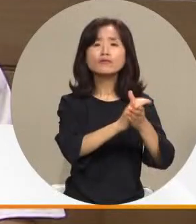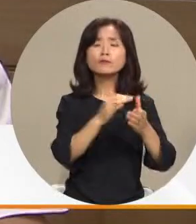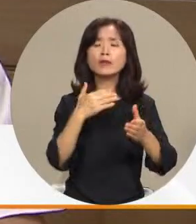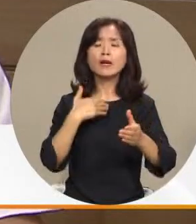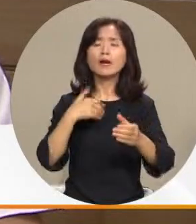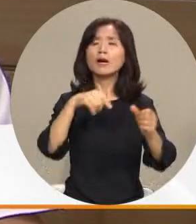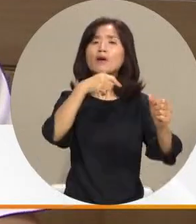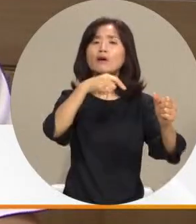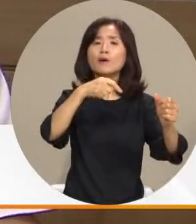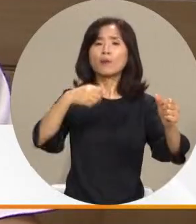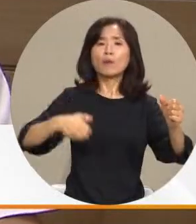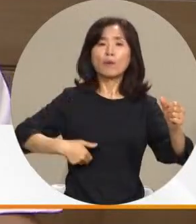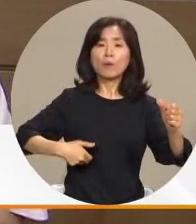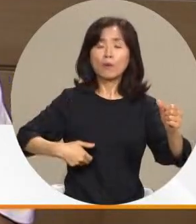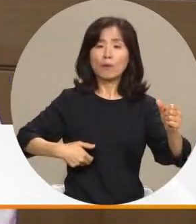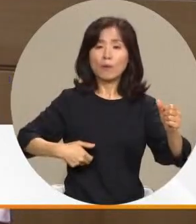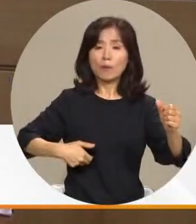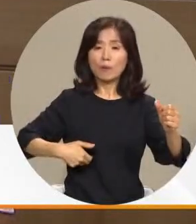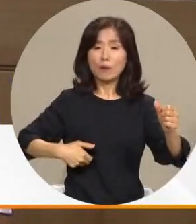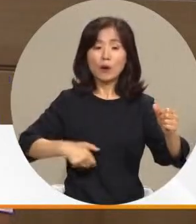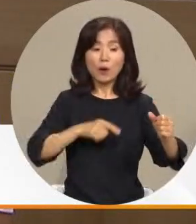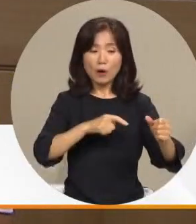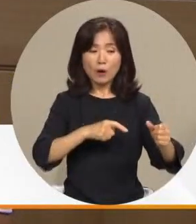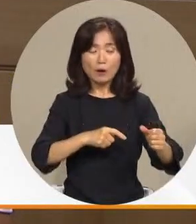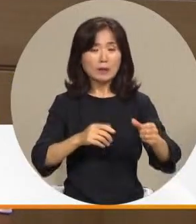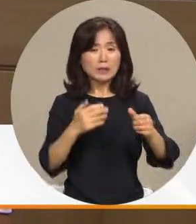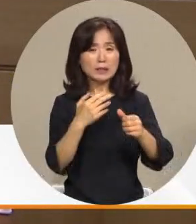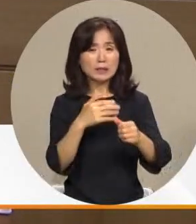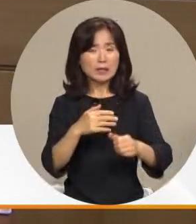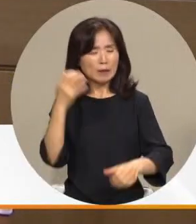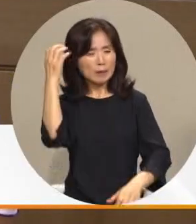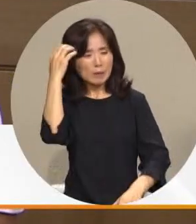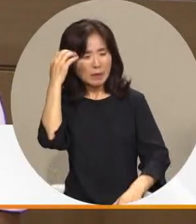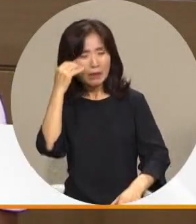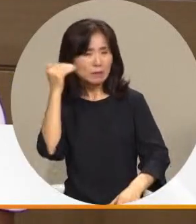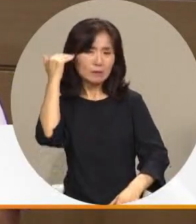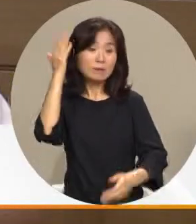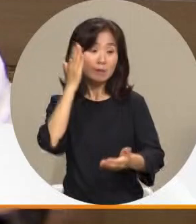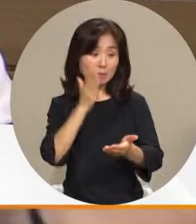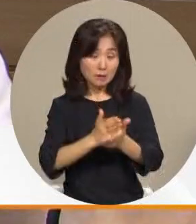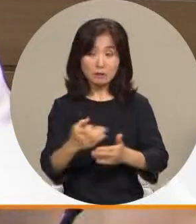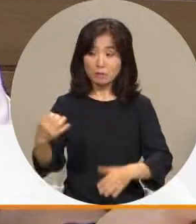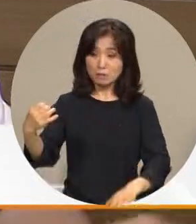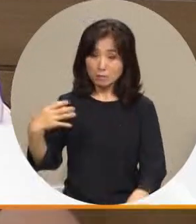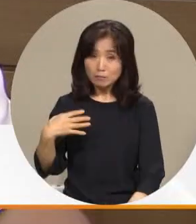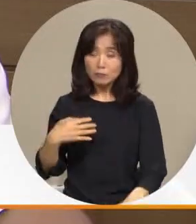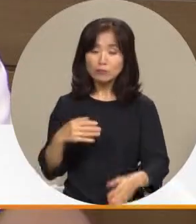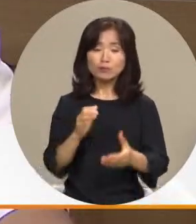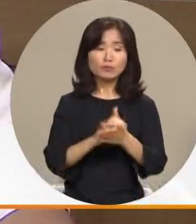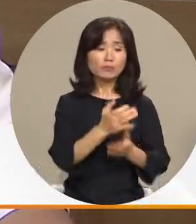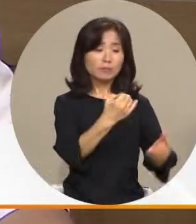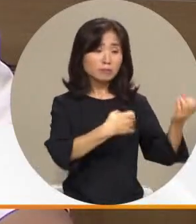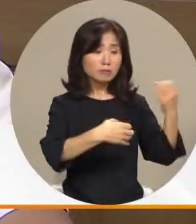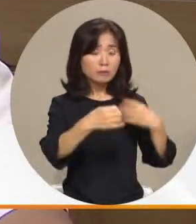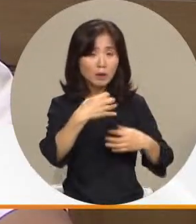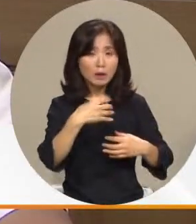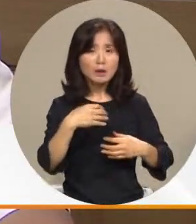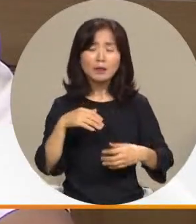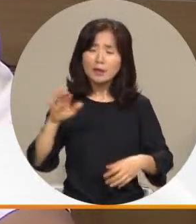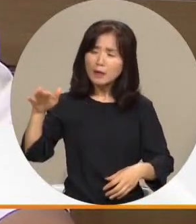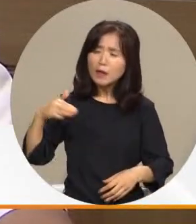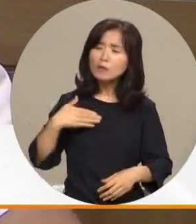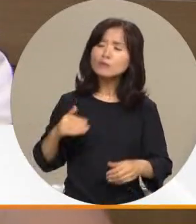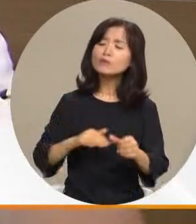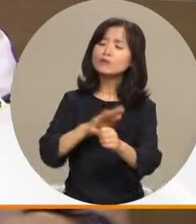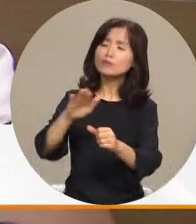가르쳐야 하니까 괴롭히지 마라 그러고 또 친구들은 우리를 위해서